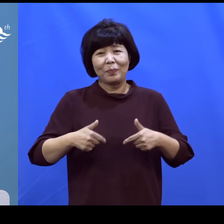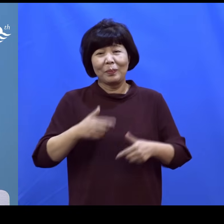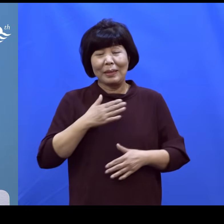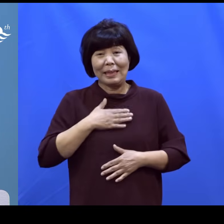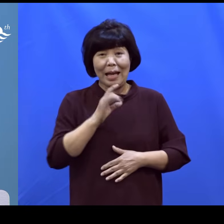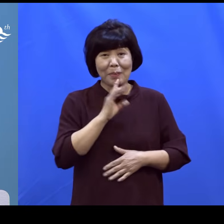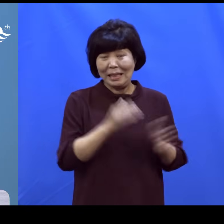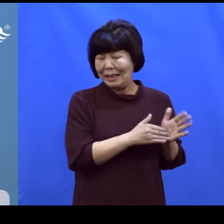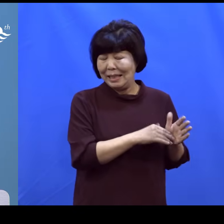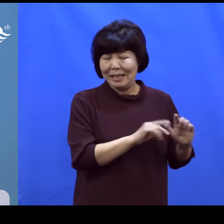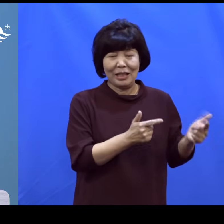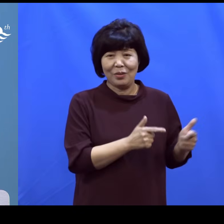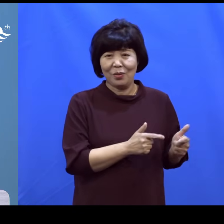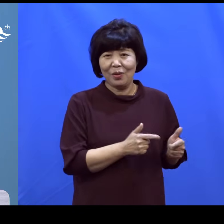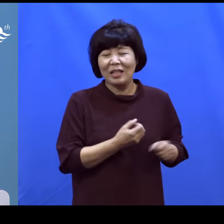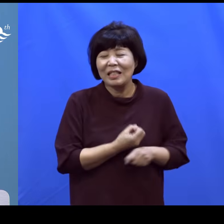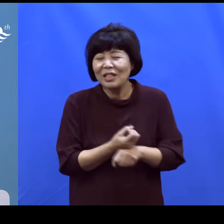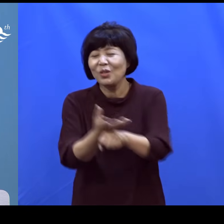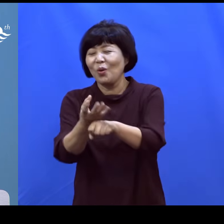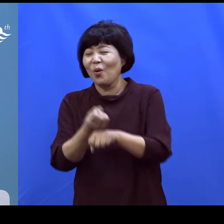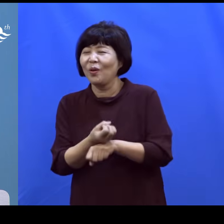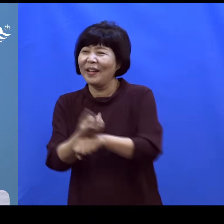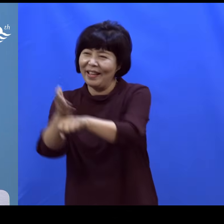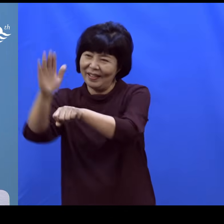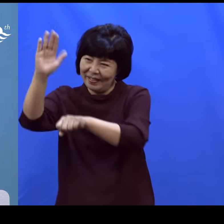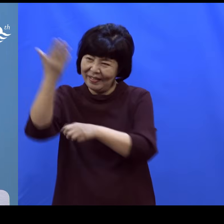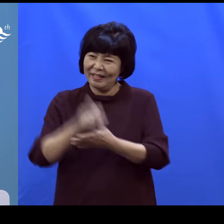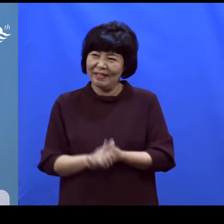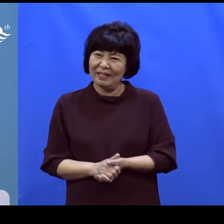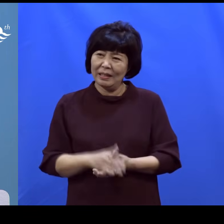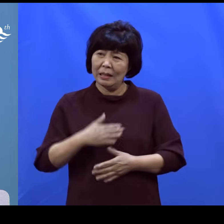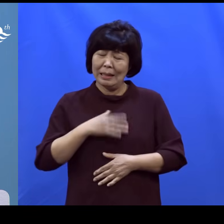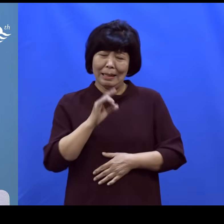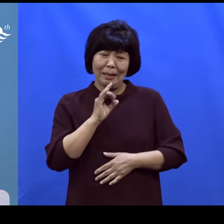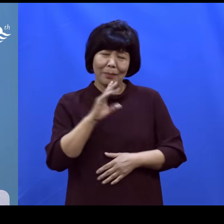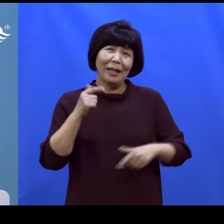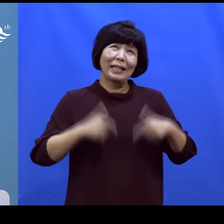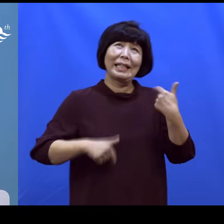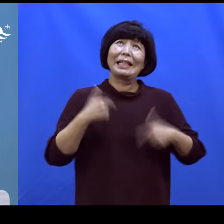되죠. 나 혼자만 기뻐하고,